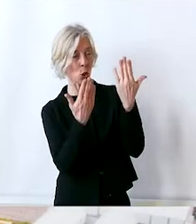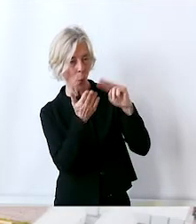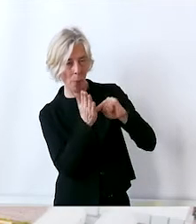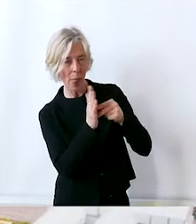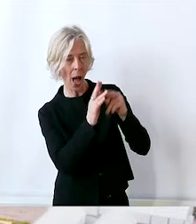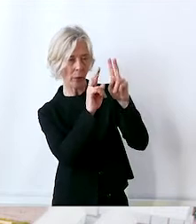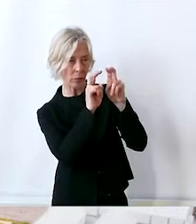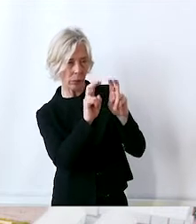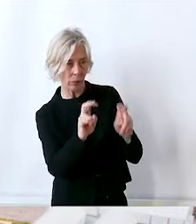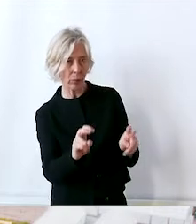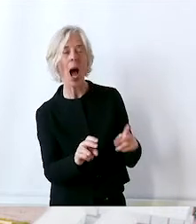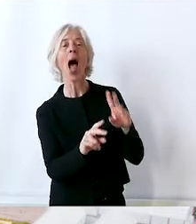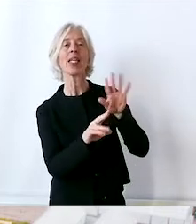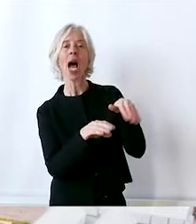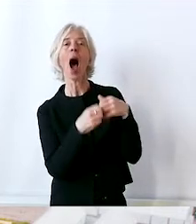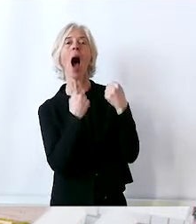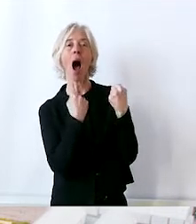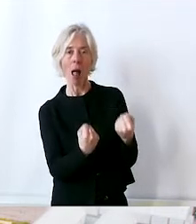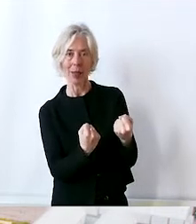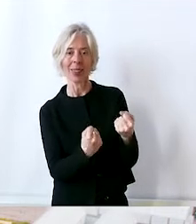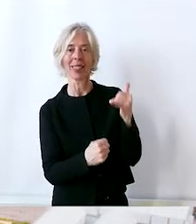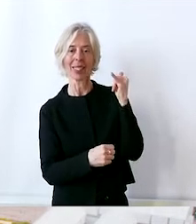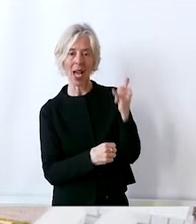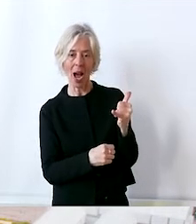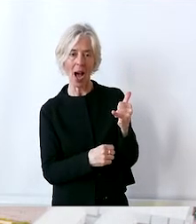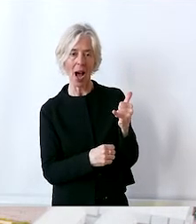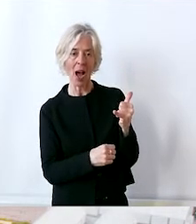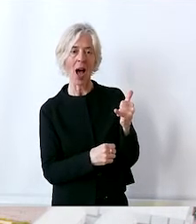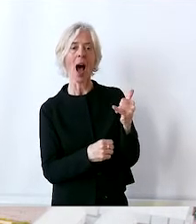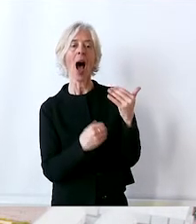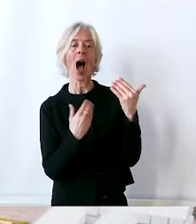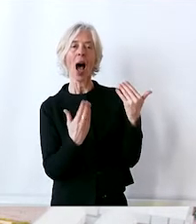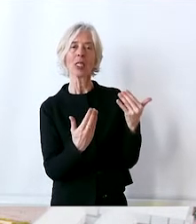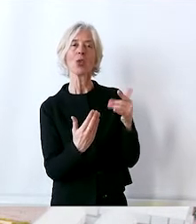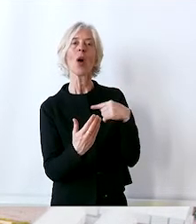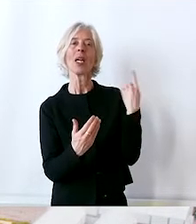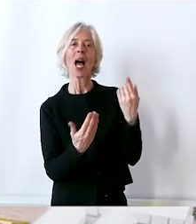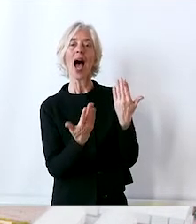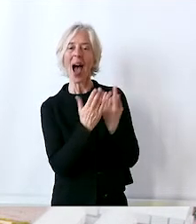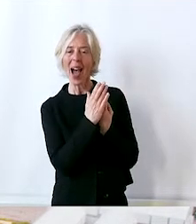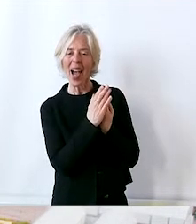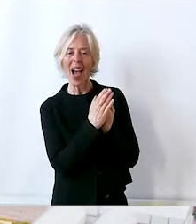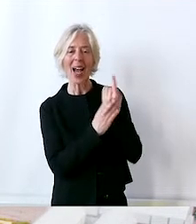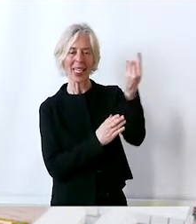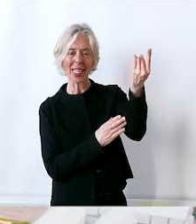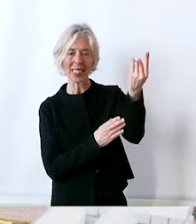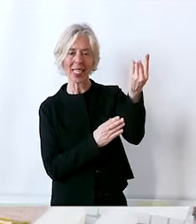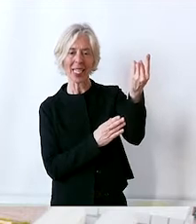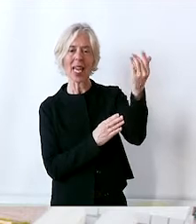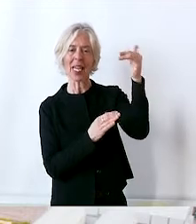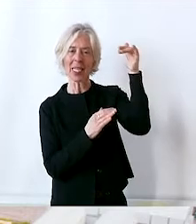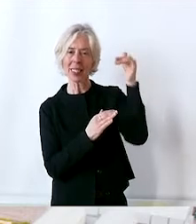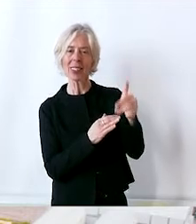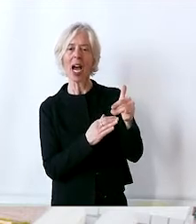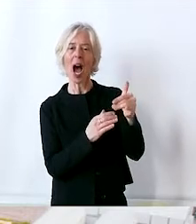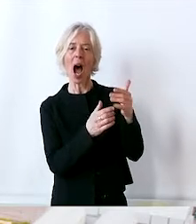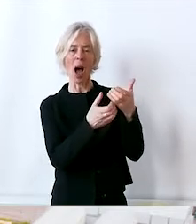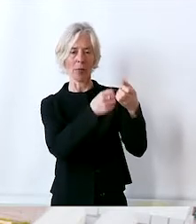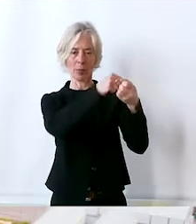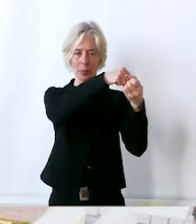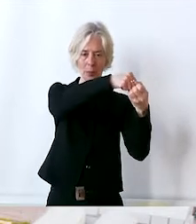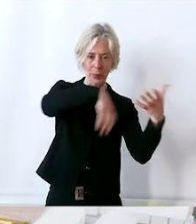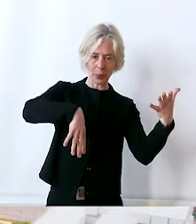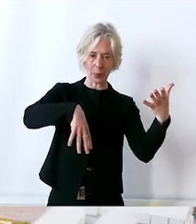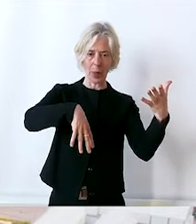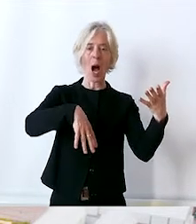Nachhaltigkeitsaspekte erfüllt, zum Beispiel bei unseren Strukturen. Eine Rakete ist quasi, sehr salopp gesagt, zwei Tanks mit einem Triebwerk unten dran und